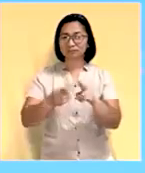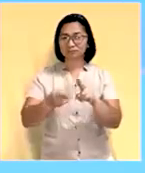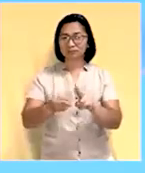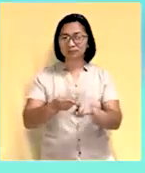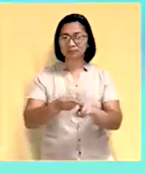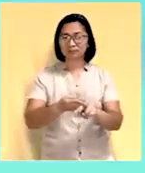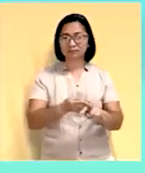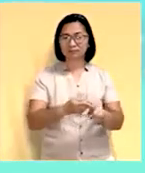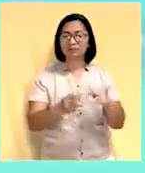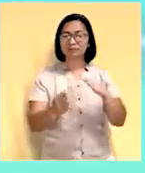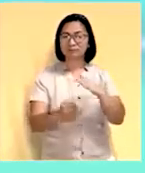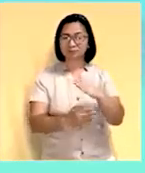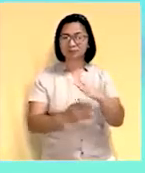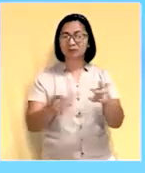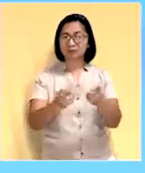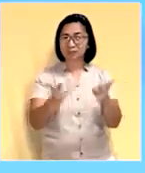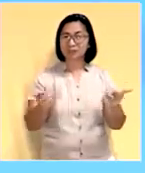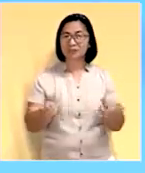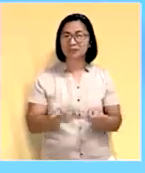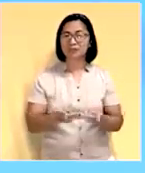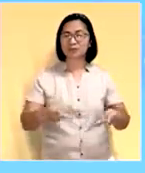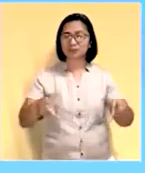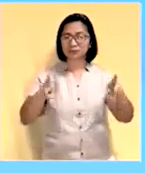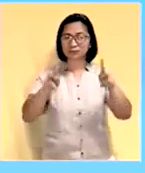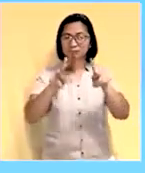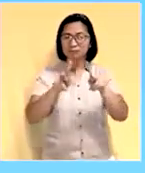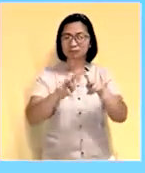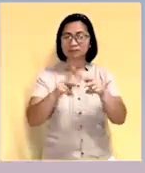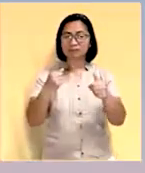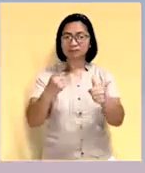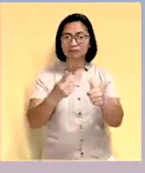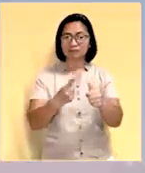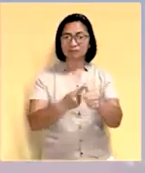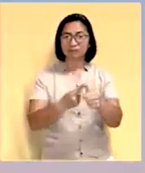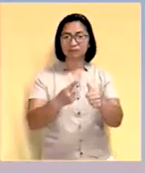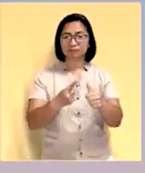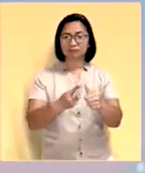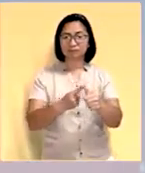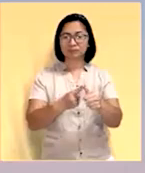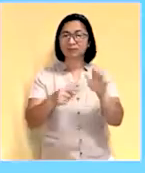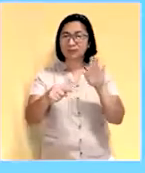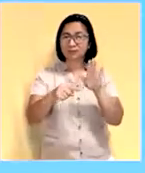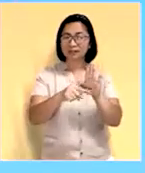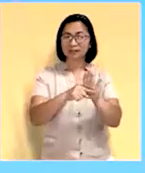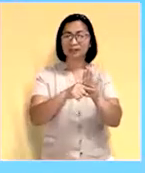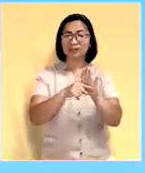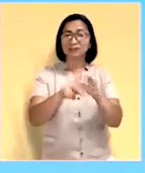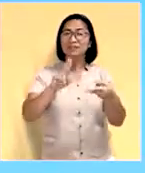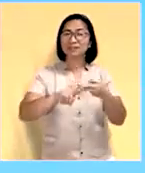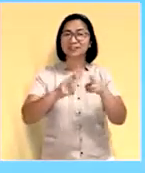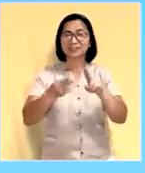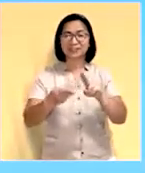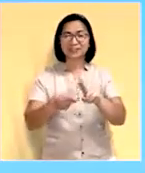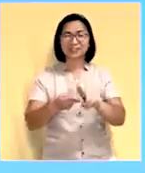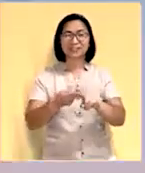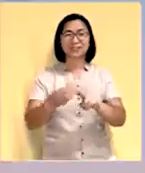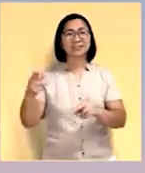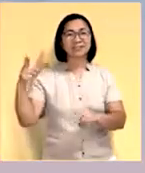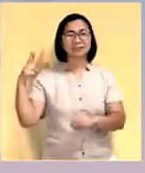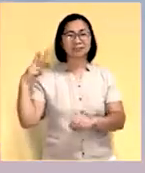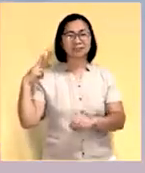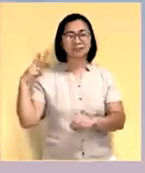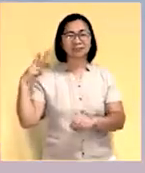ito ayon sa place value. Unahin mo i-subtract ang mga numbers na